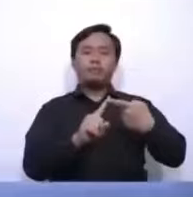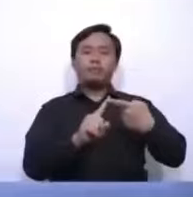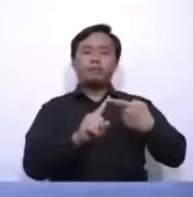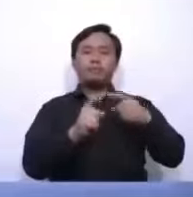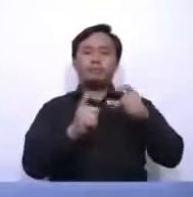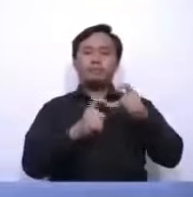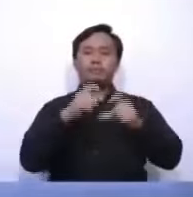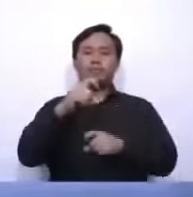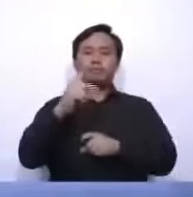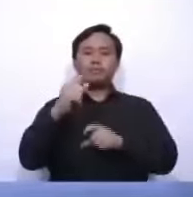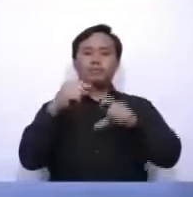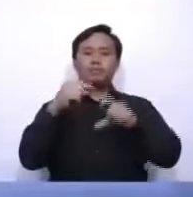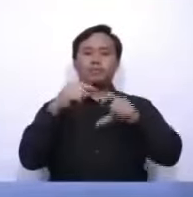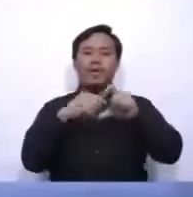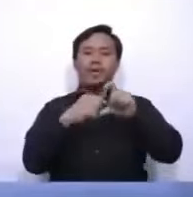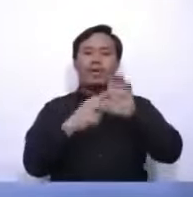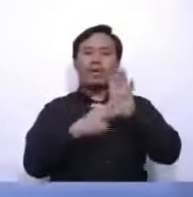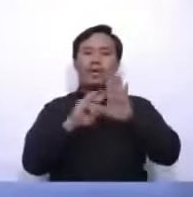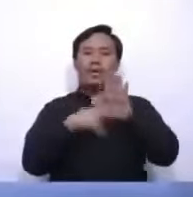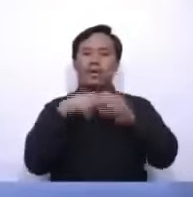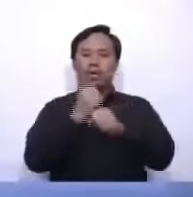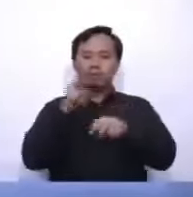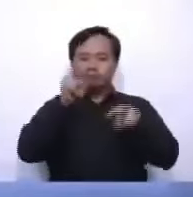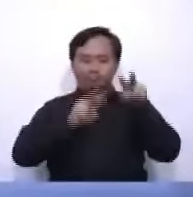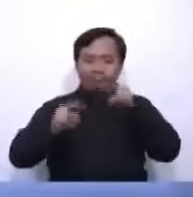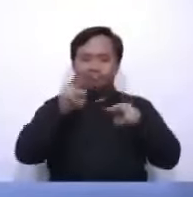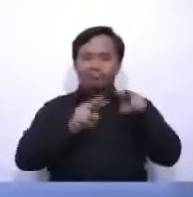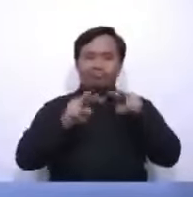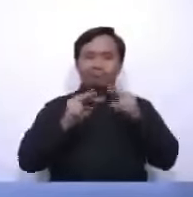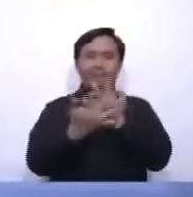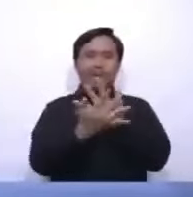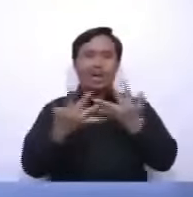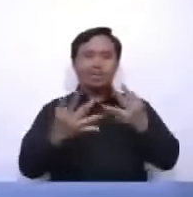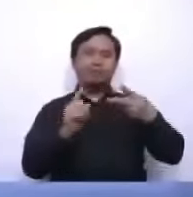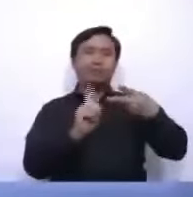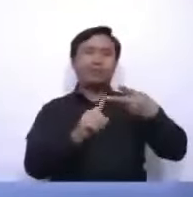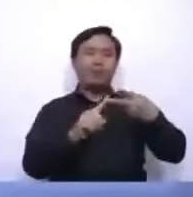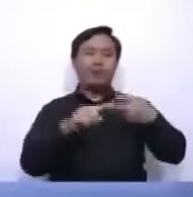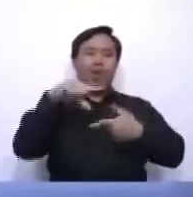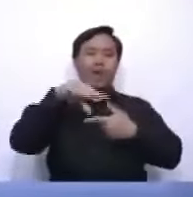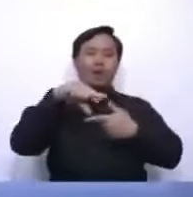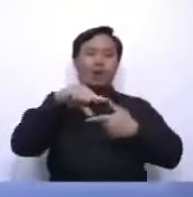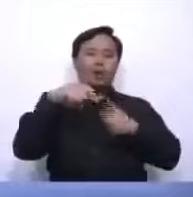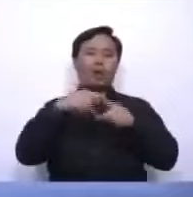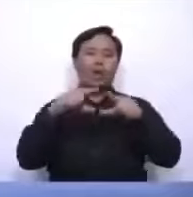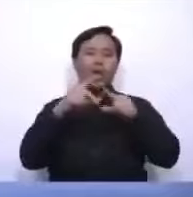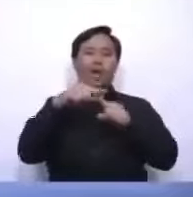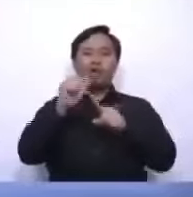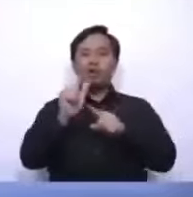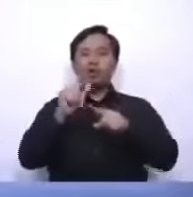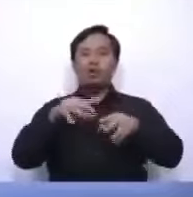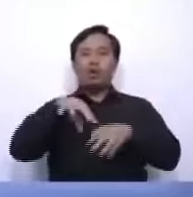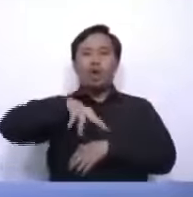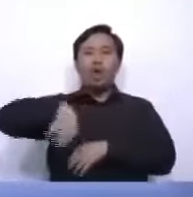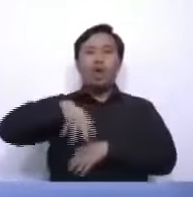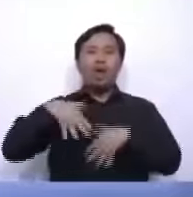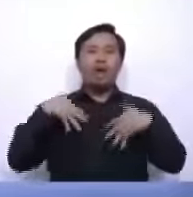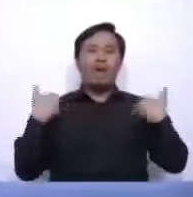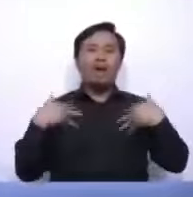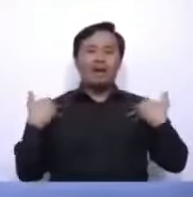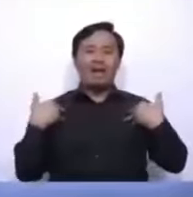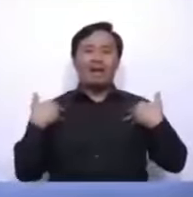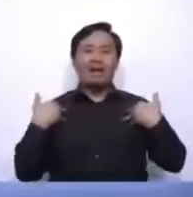screening digital massal. Yang kedua, kartu keluarga bahagia di dalam rangka bagaimana